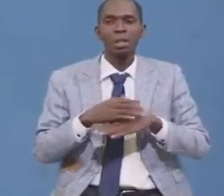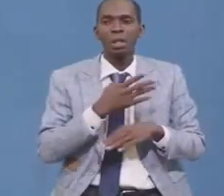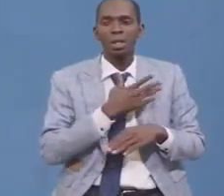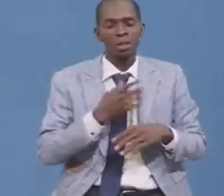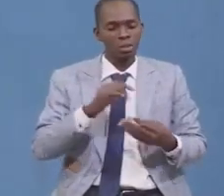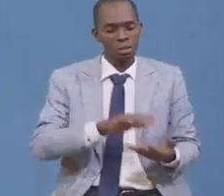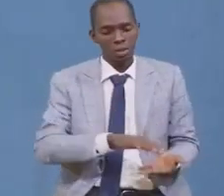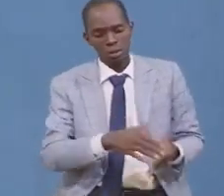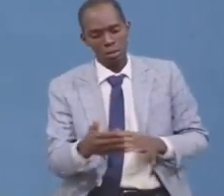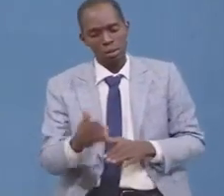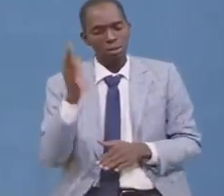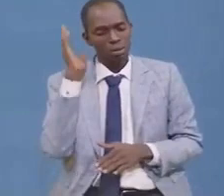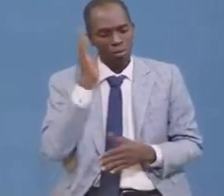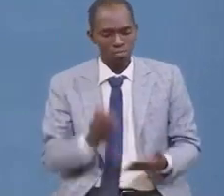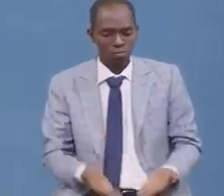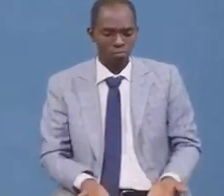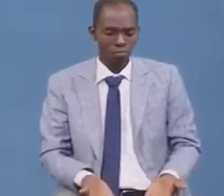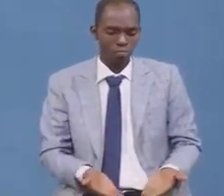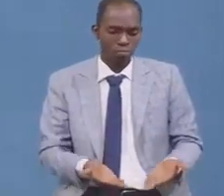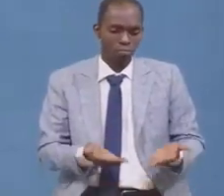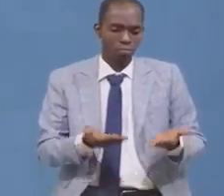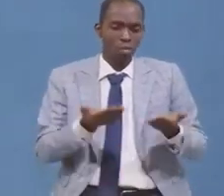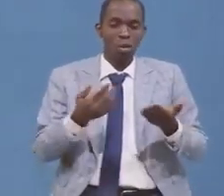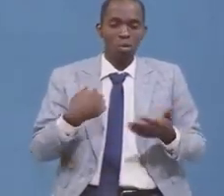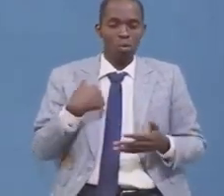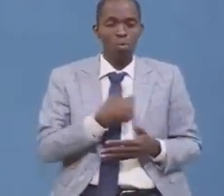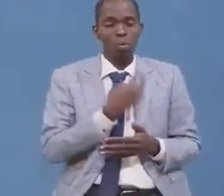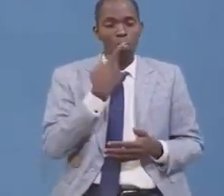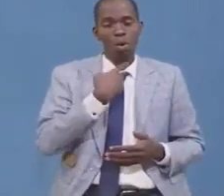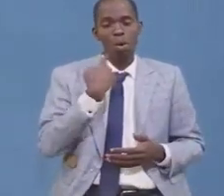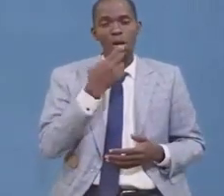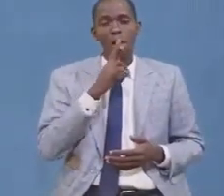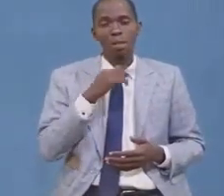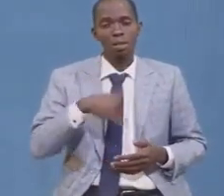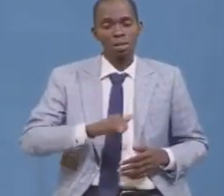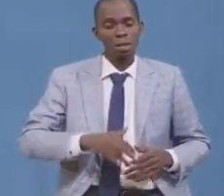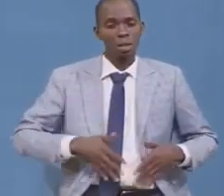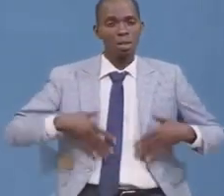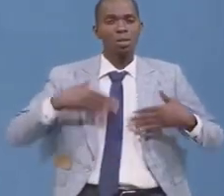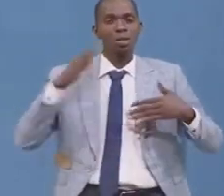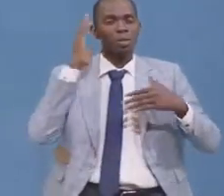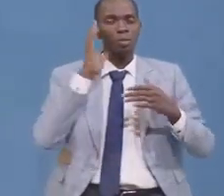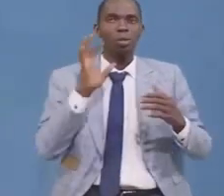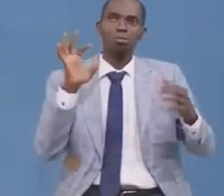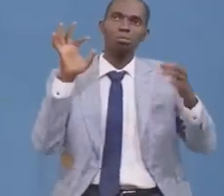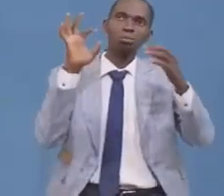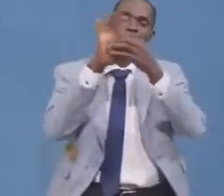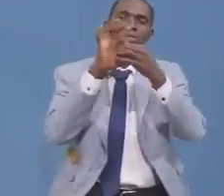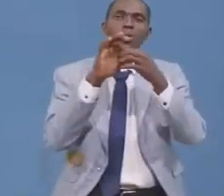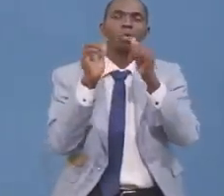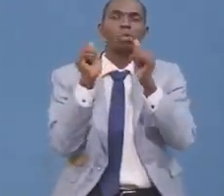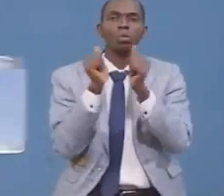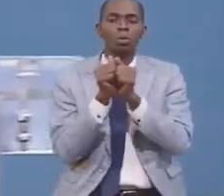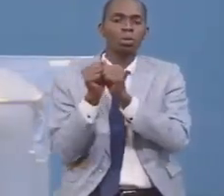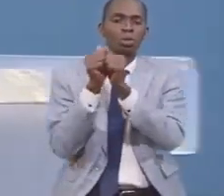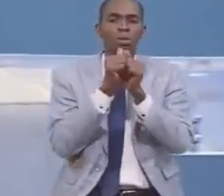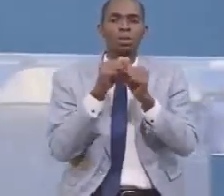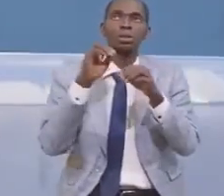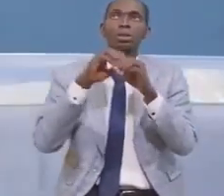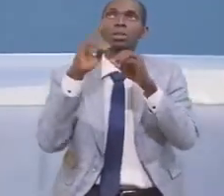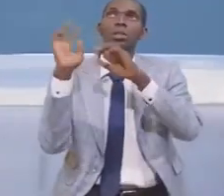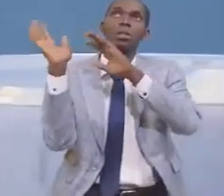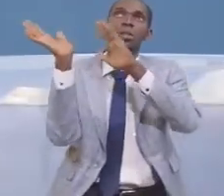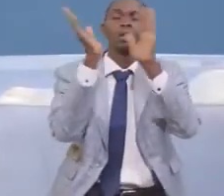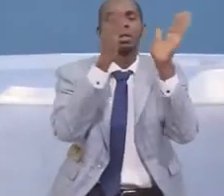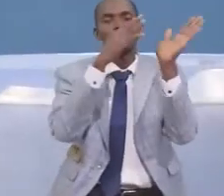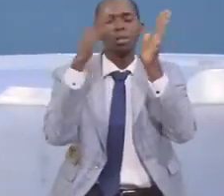shall rise. మృతులైన వారు లేపబడతారు. And we which are alive shall be caught up together with them in the clouds in the air. సజీవంగా ఉన్న మనము